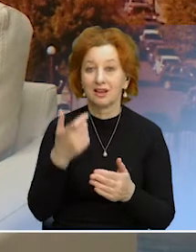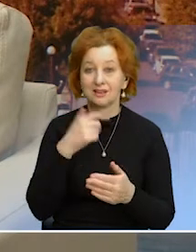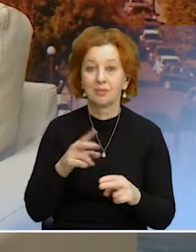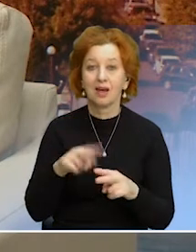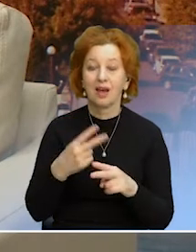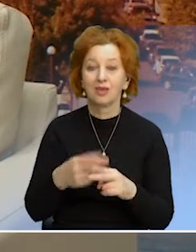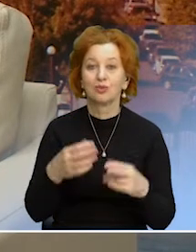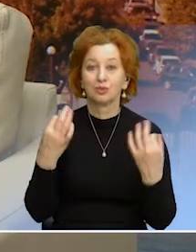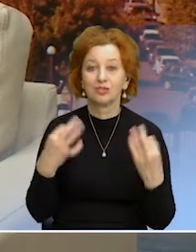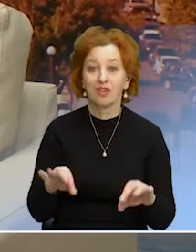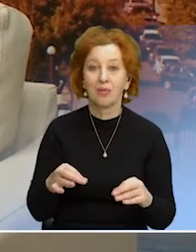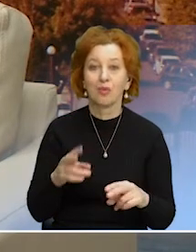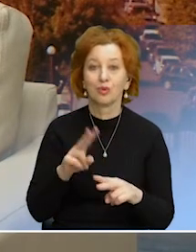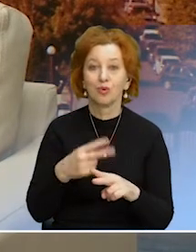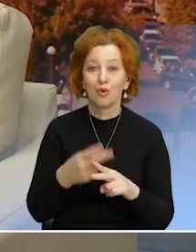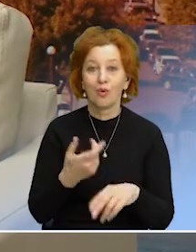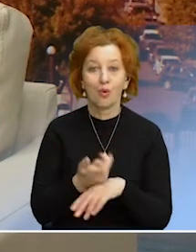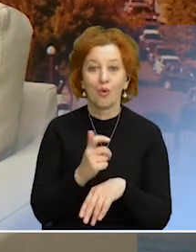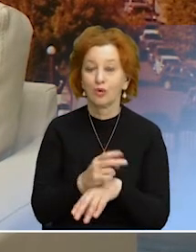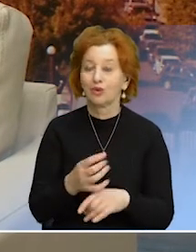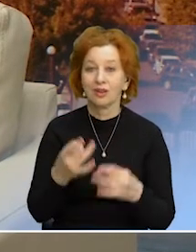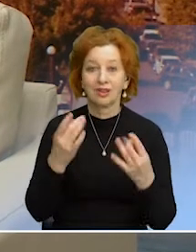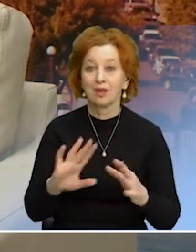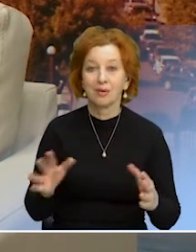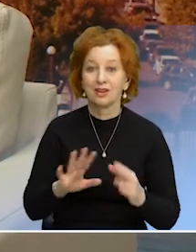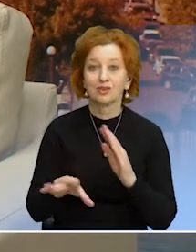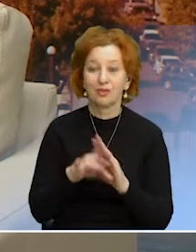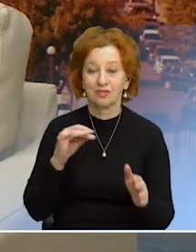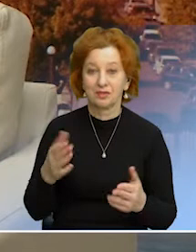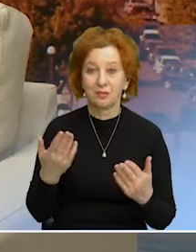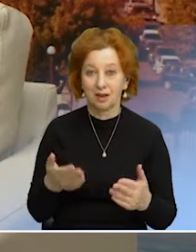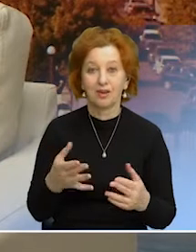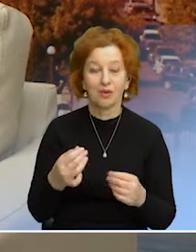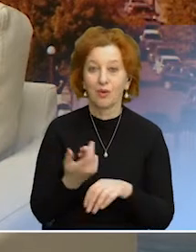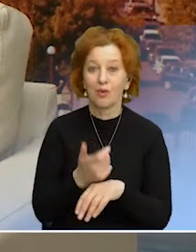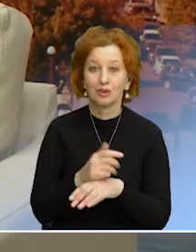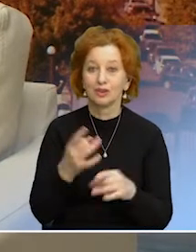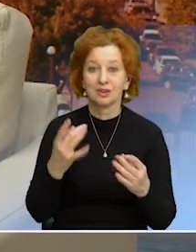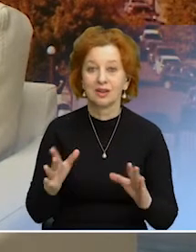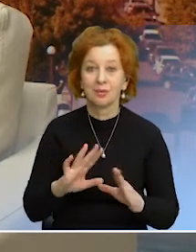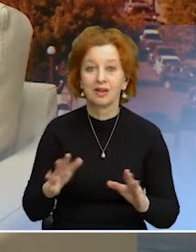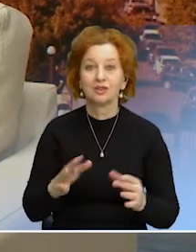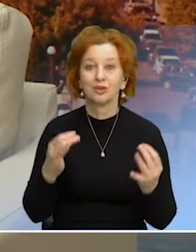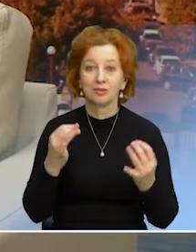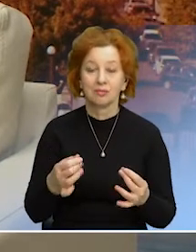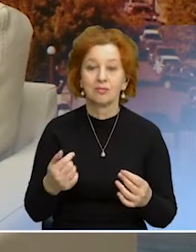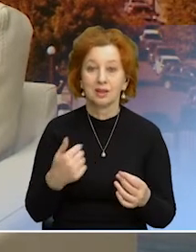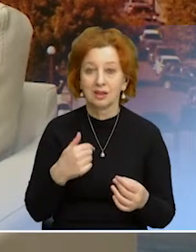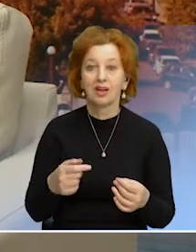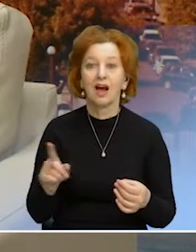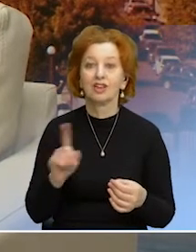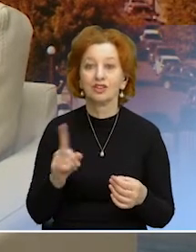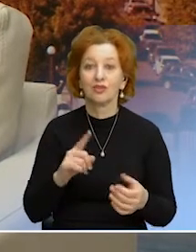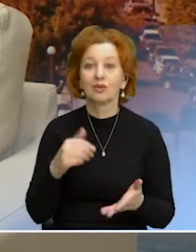вот эту свободу, это очень непростой выбор для сегодняшней молодежи. очень непростой. Потому что нужно от